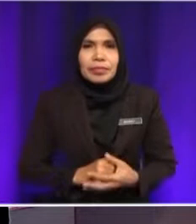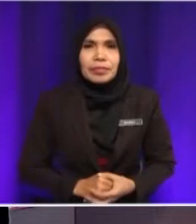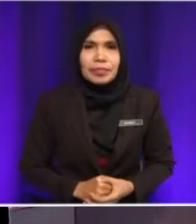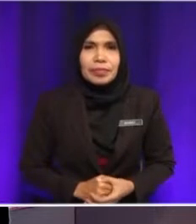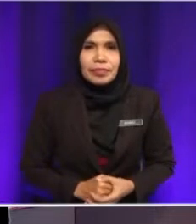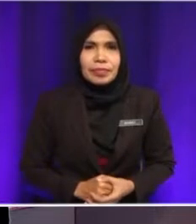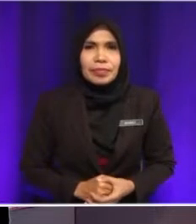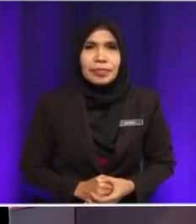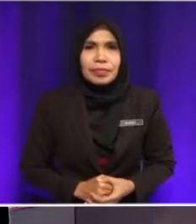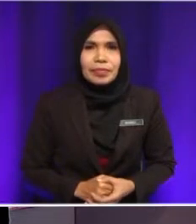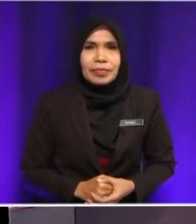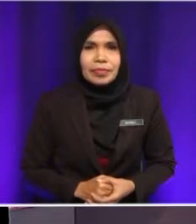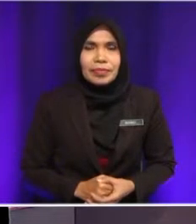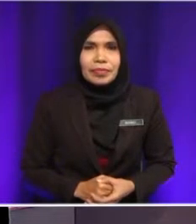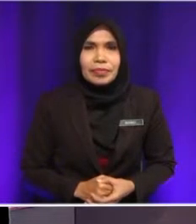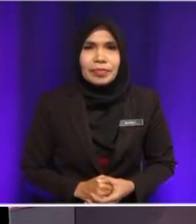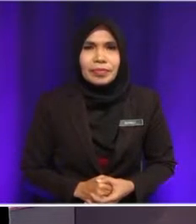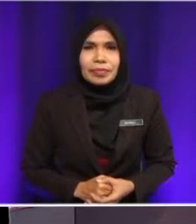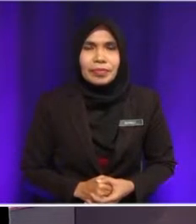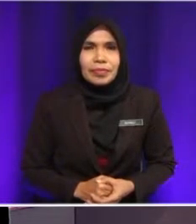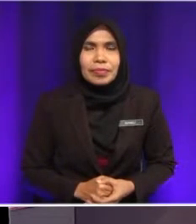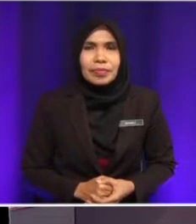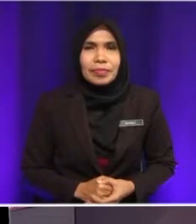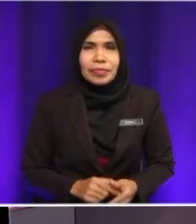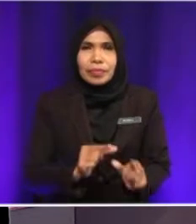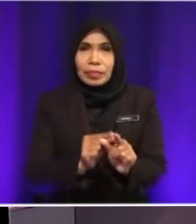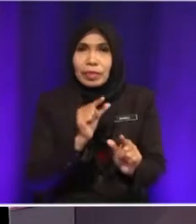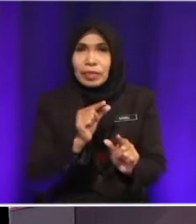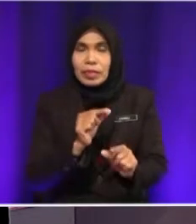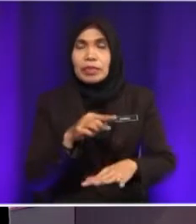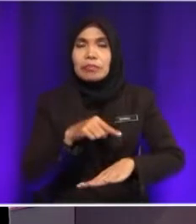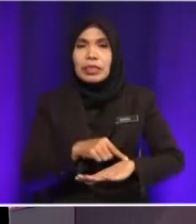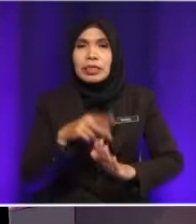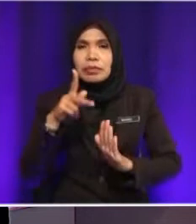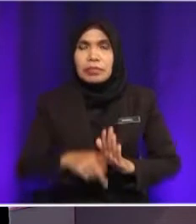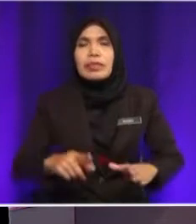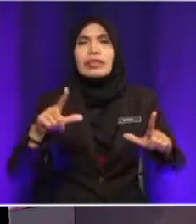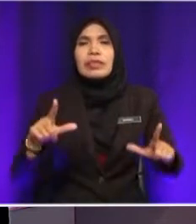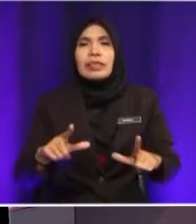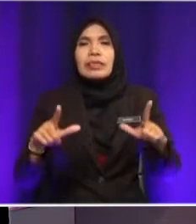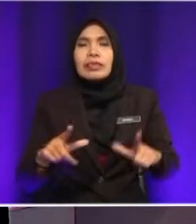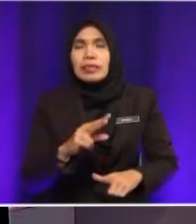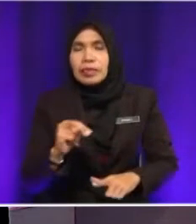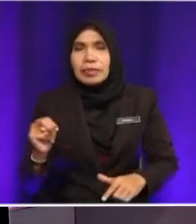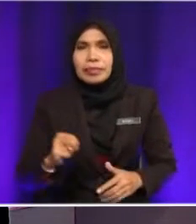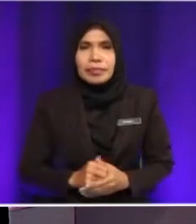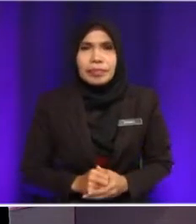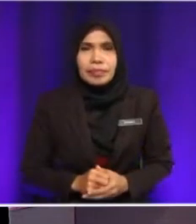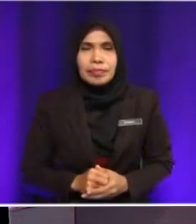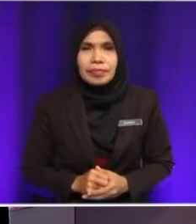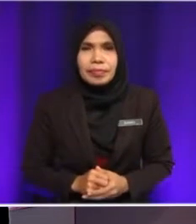akan Kemukakan khususnya garis masa pelaksanaan ini penting kepada rata-rata sekolah guru